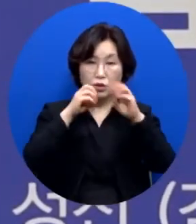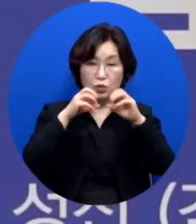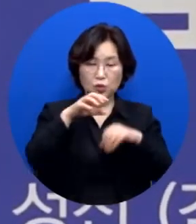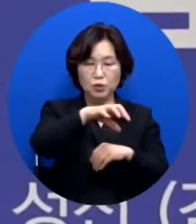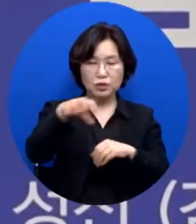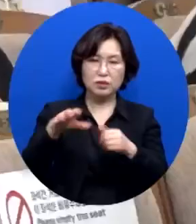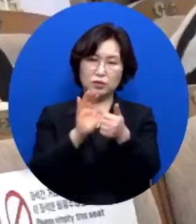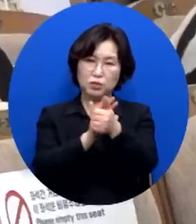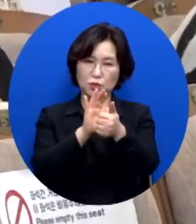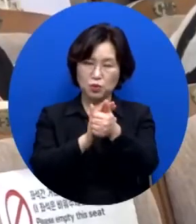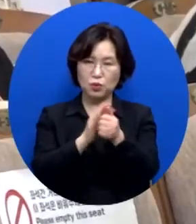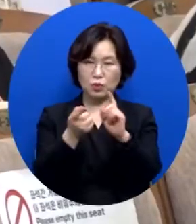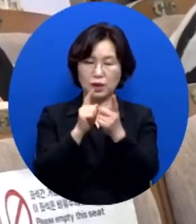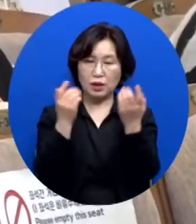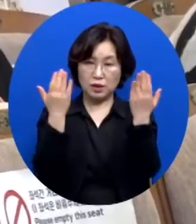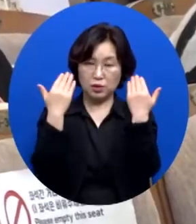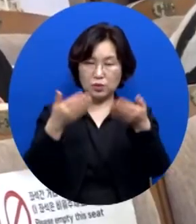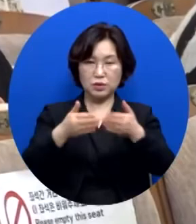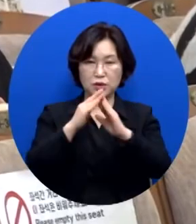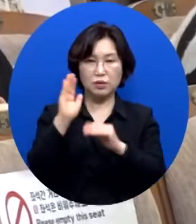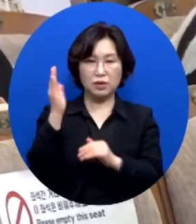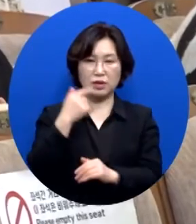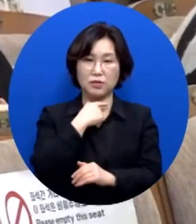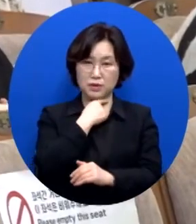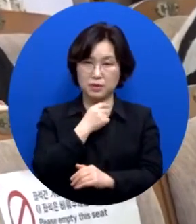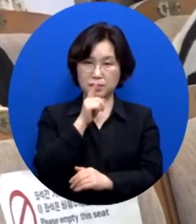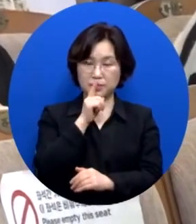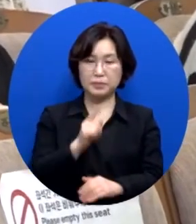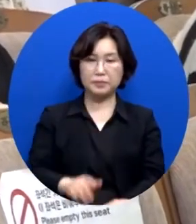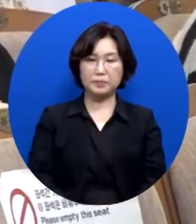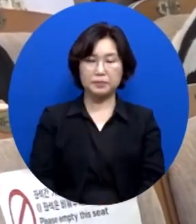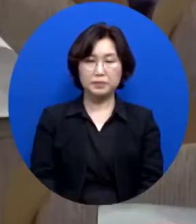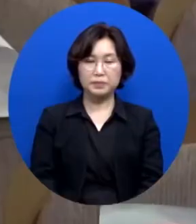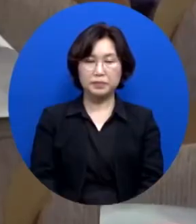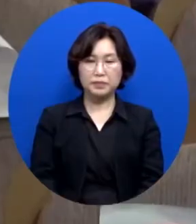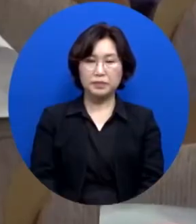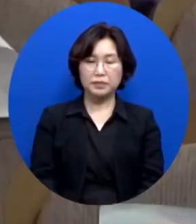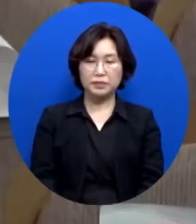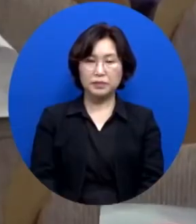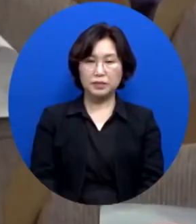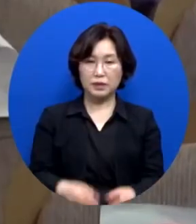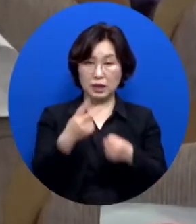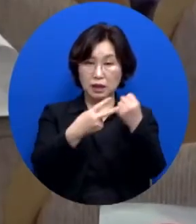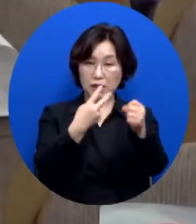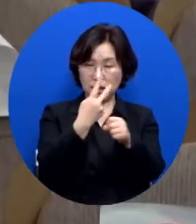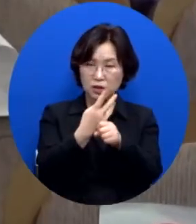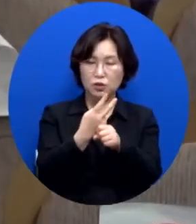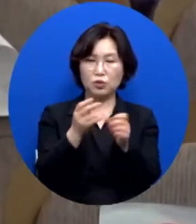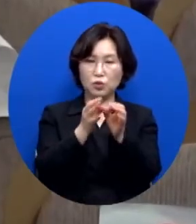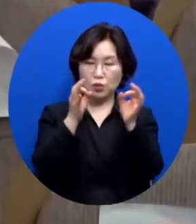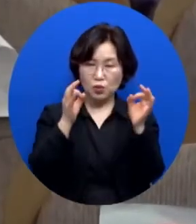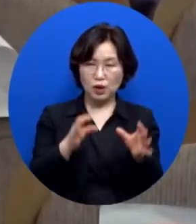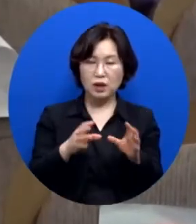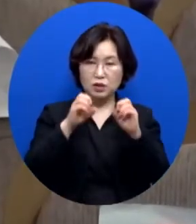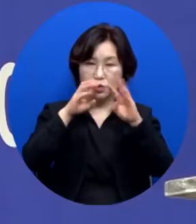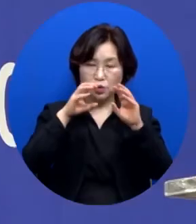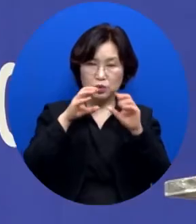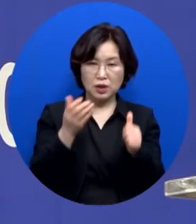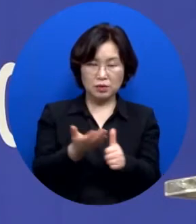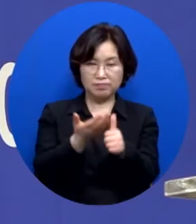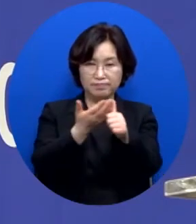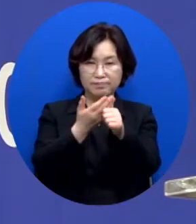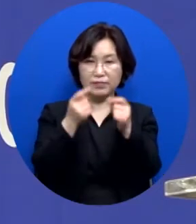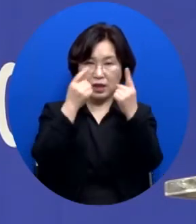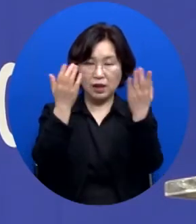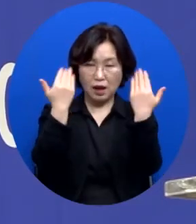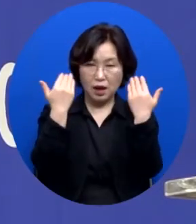돕고 대안학교를 상어 가길 바란다고 동료 했읍니다 scc 는 2년 재 교사 선교사 양성 훈련 대학으로